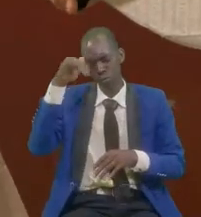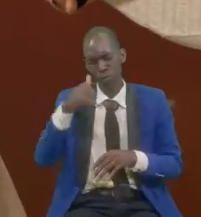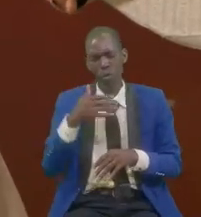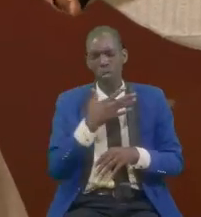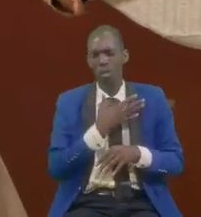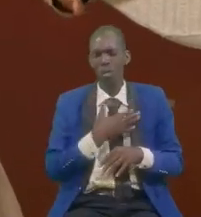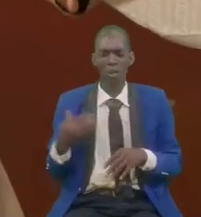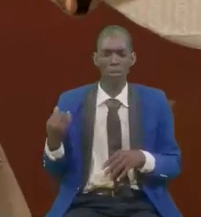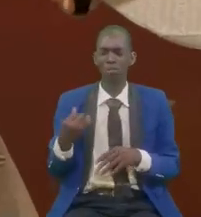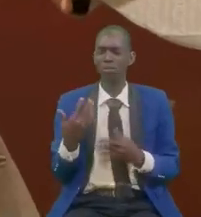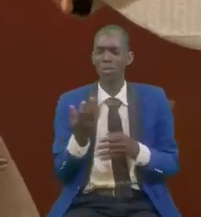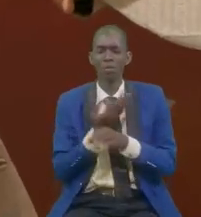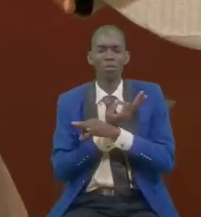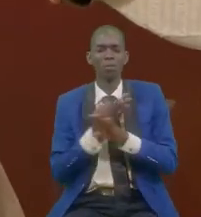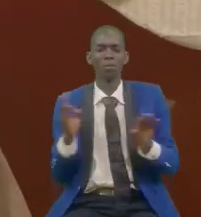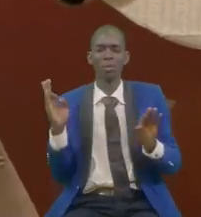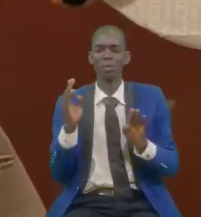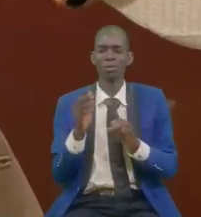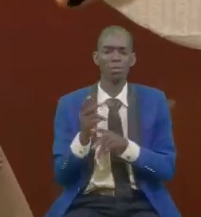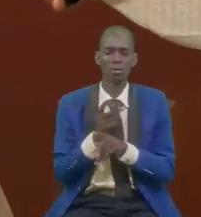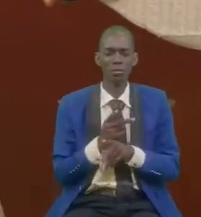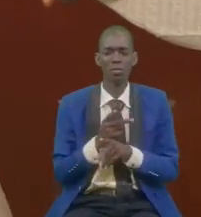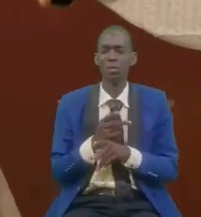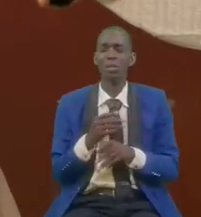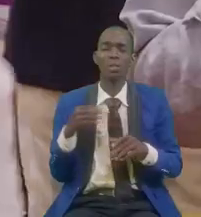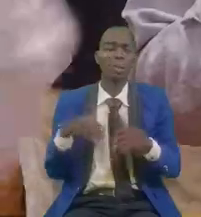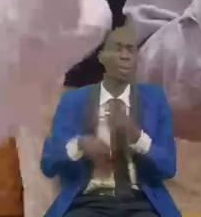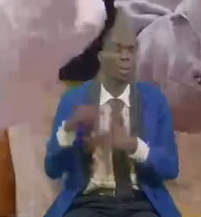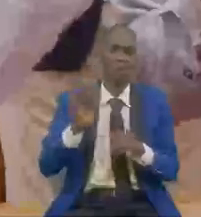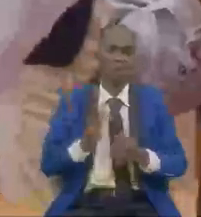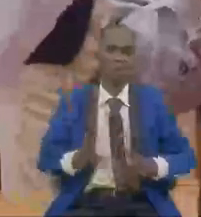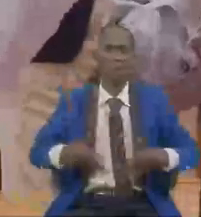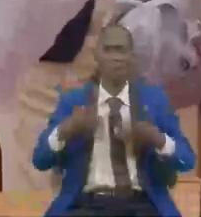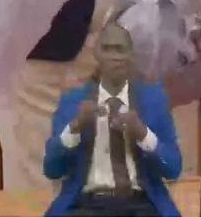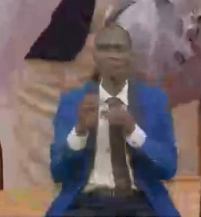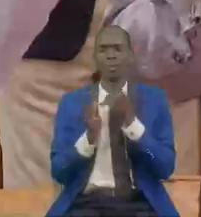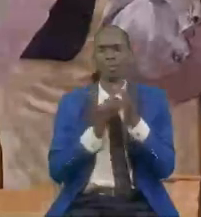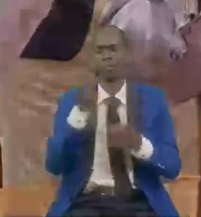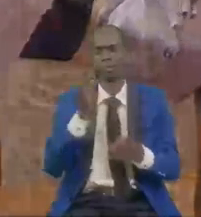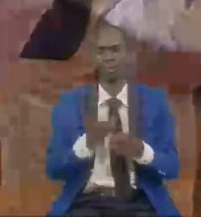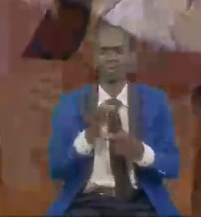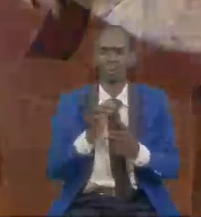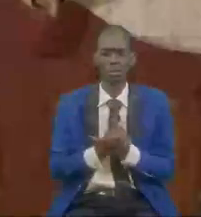de frivolité, de superficialité de notre vie au nom de Jésus-Christ.